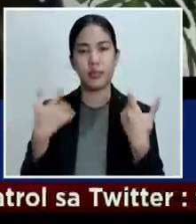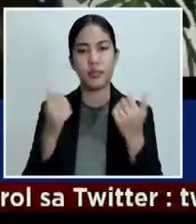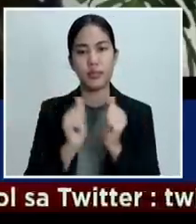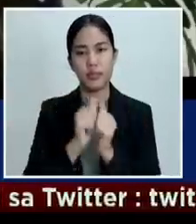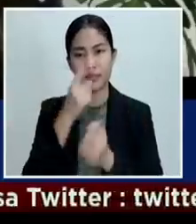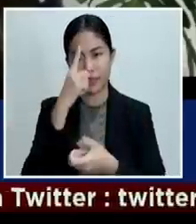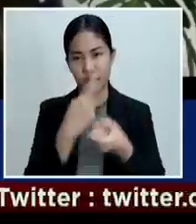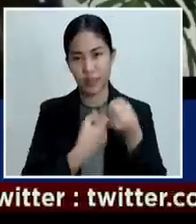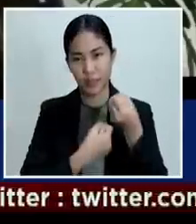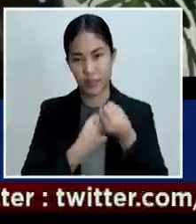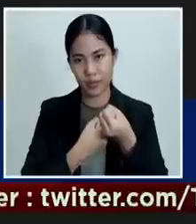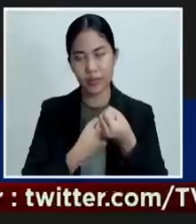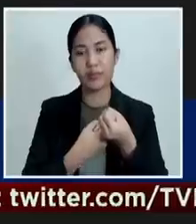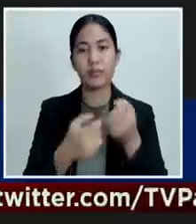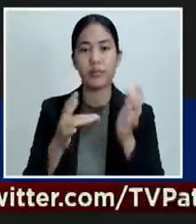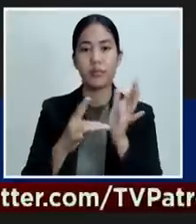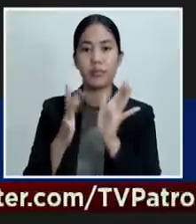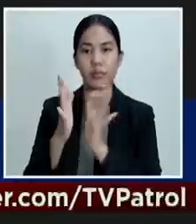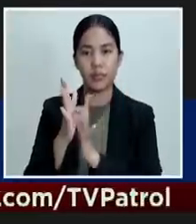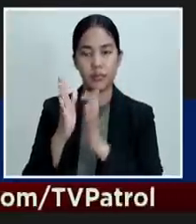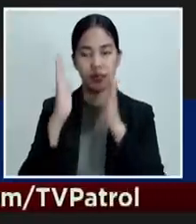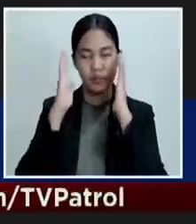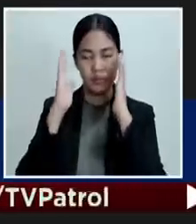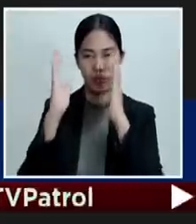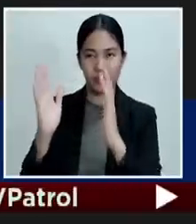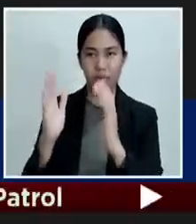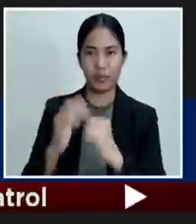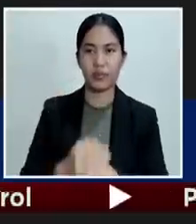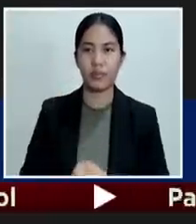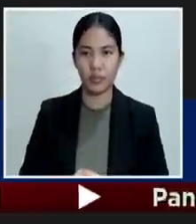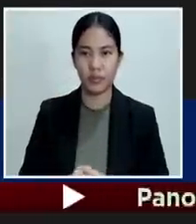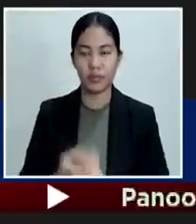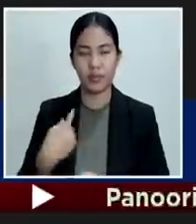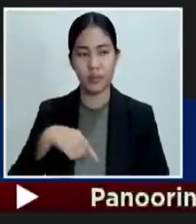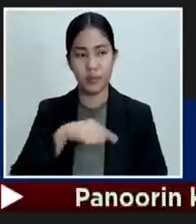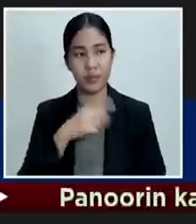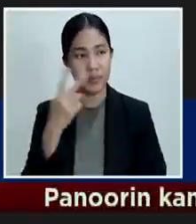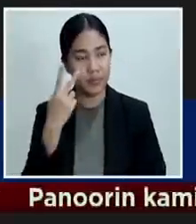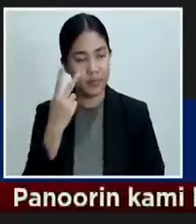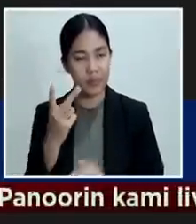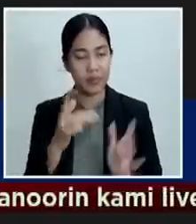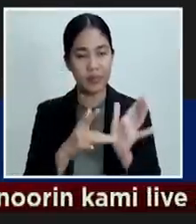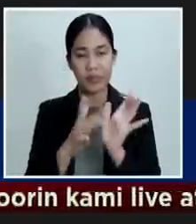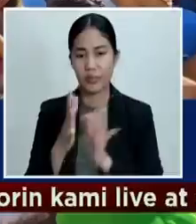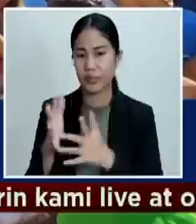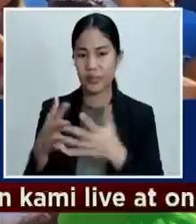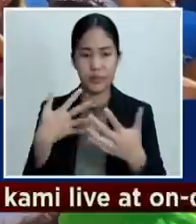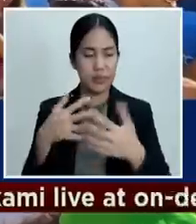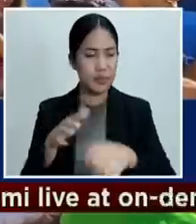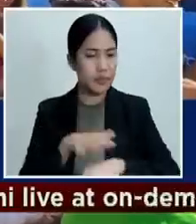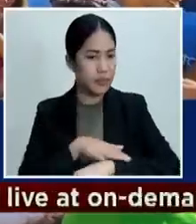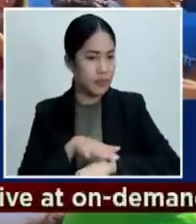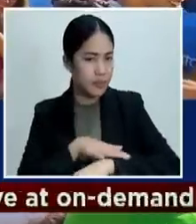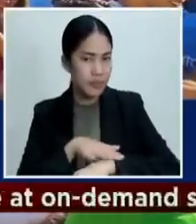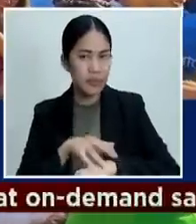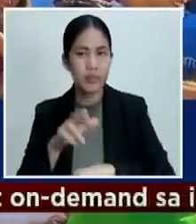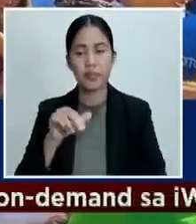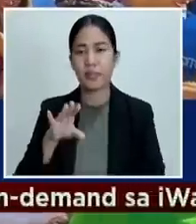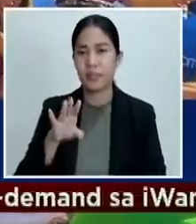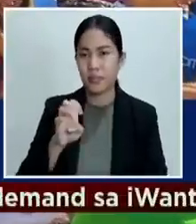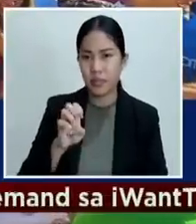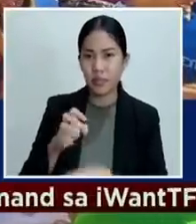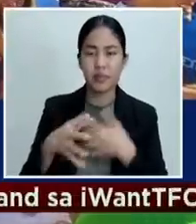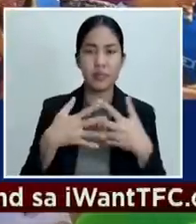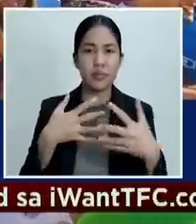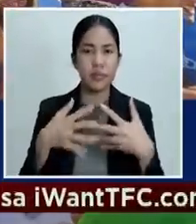na si Kristo pa rin yung sentro. Kita natin si Kristo sa bawat isa. Anumang lahi, anumang kulay ng balat. Kung hindi man nakapunta